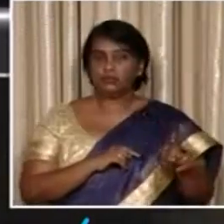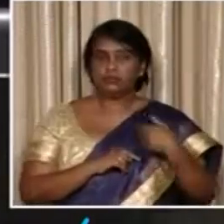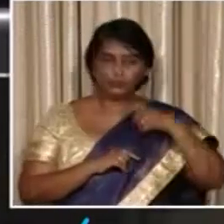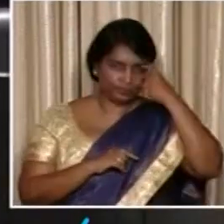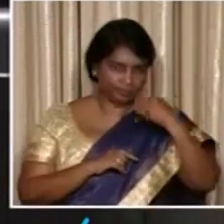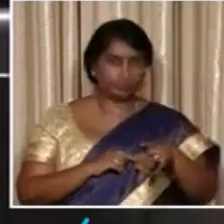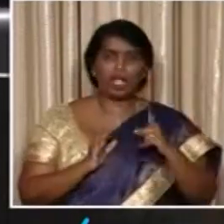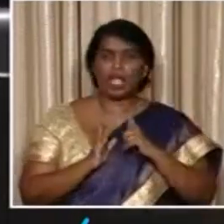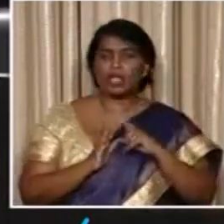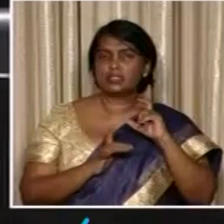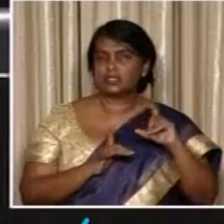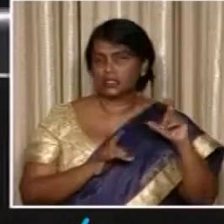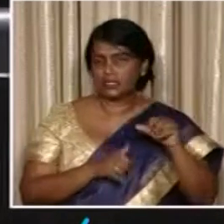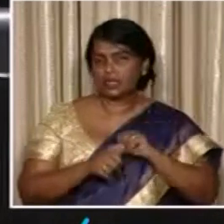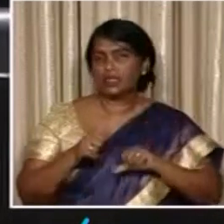දැක්කා